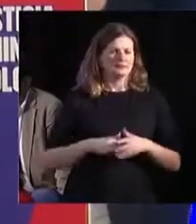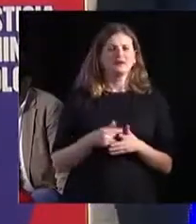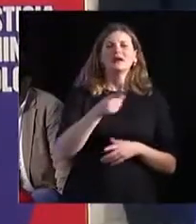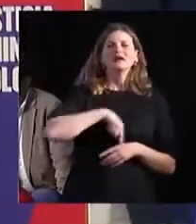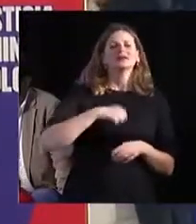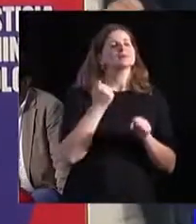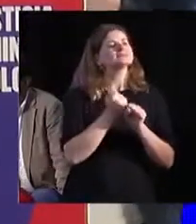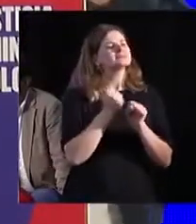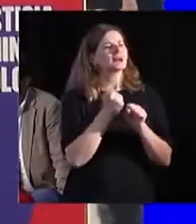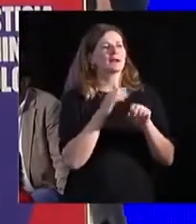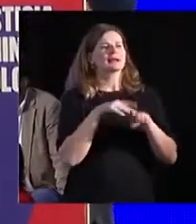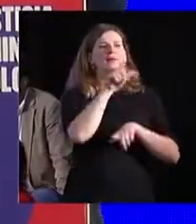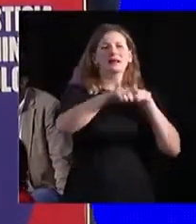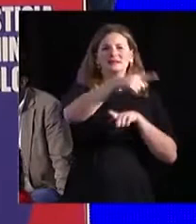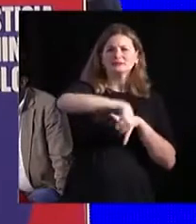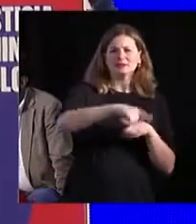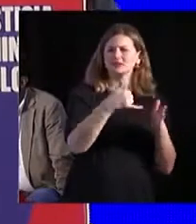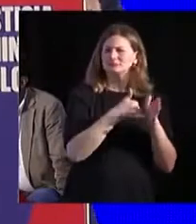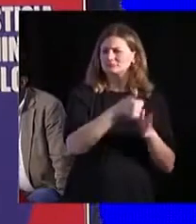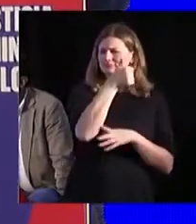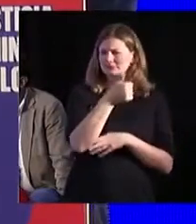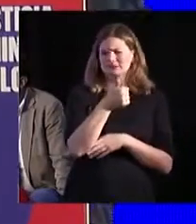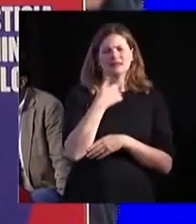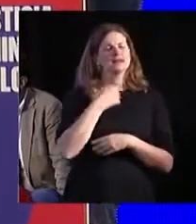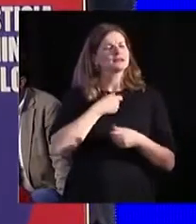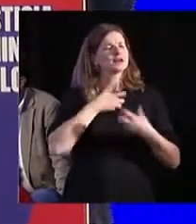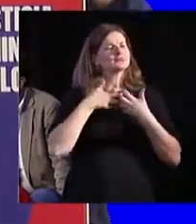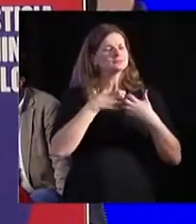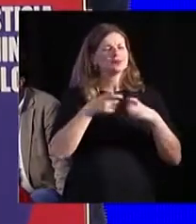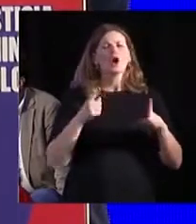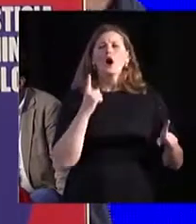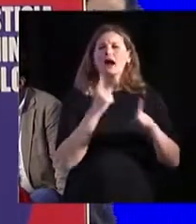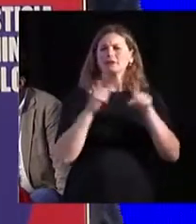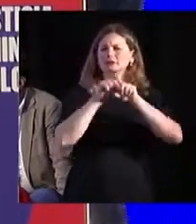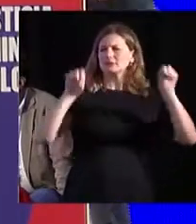les classes populars, de la gent vulnerable, i que planta cara als lobbies, però